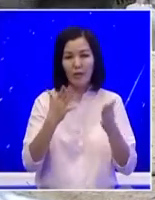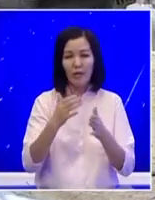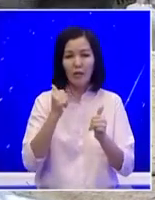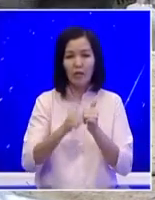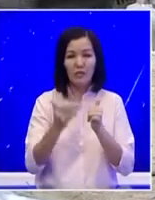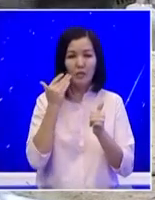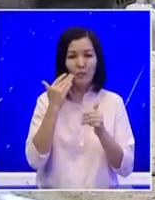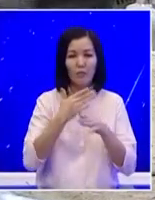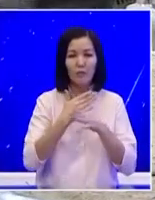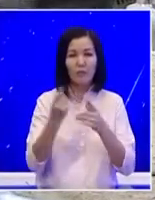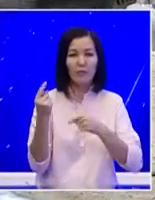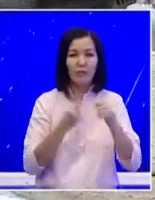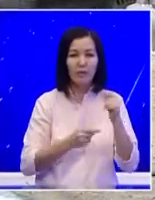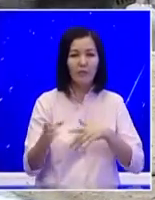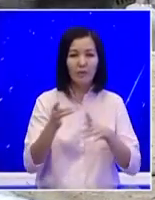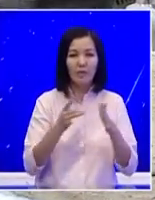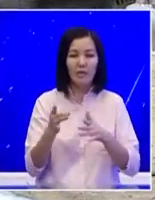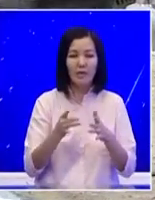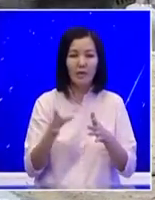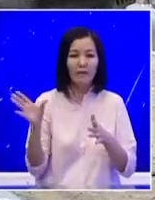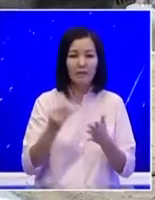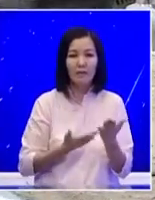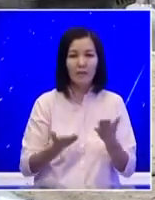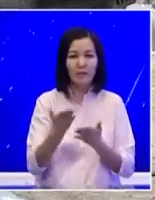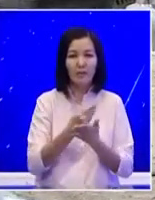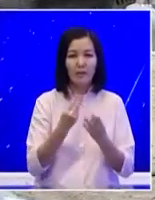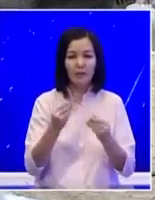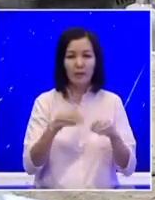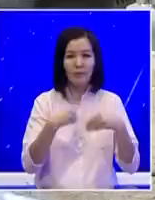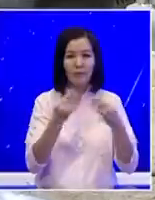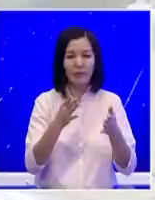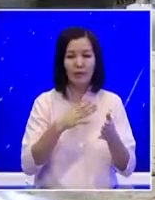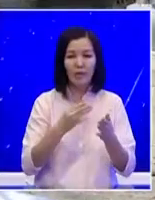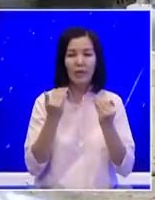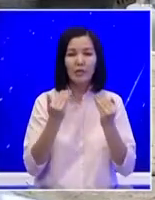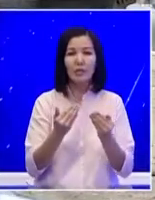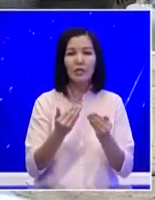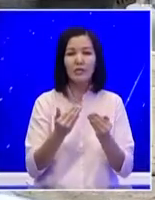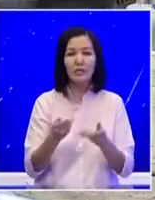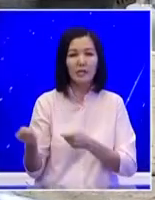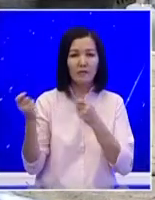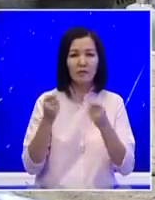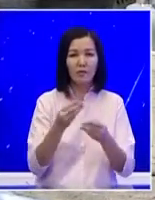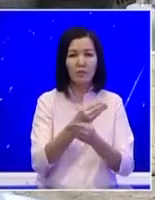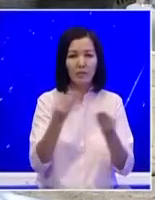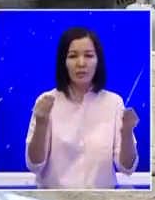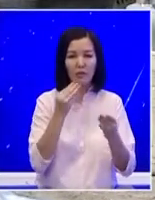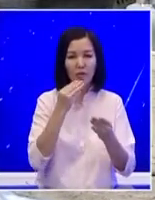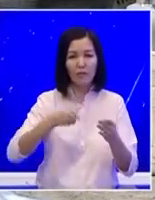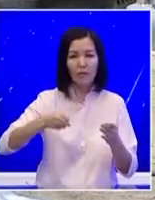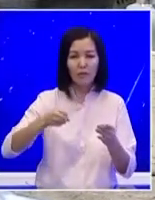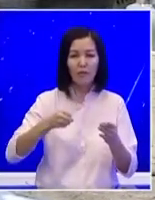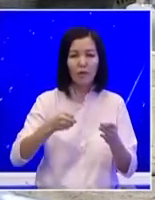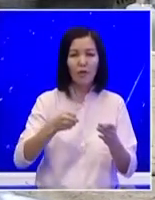оказывают предприниматели района и просто неравнодушные граждане. Помимо людей, находящихся в локальном карантине, мы развозим и раздаем продуктово-бытовые